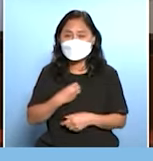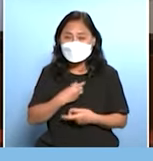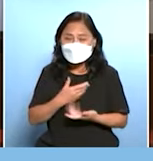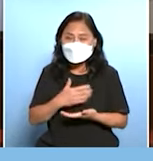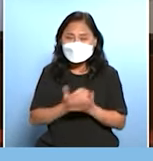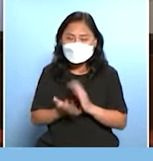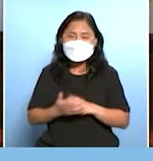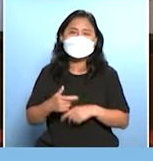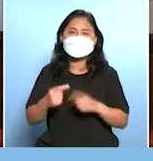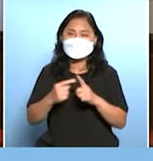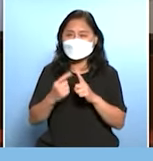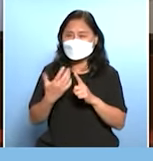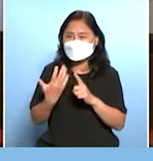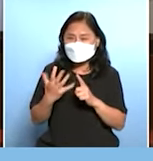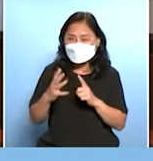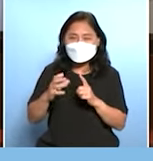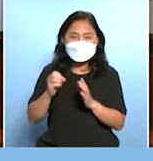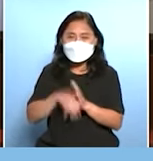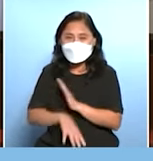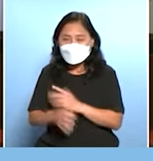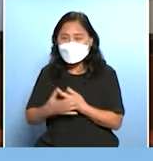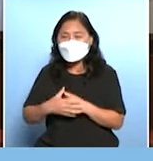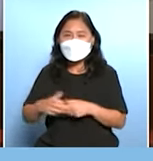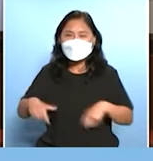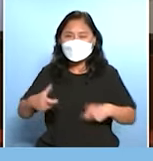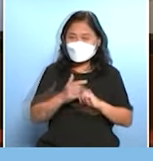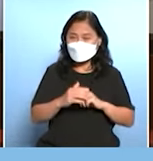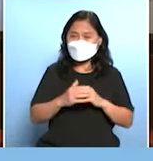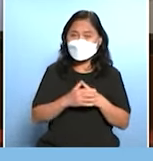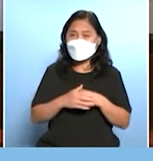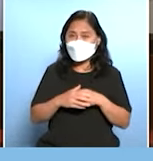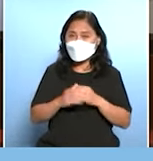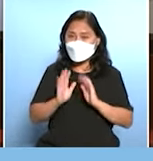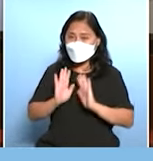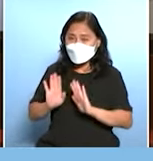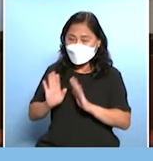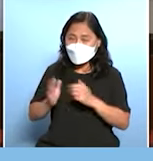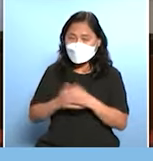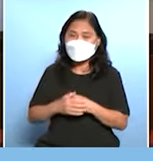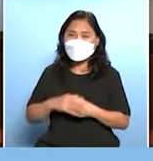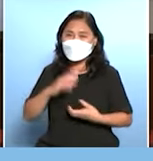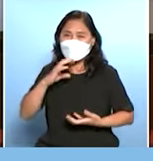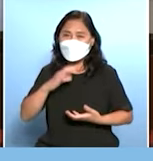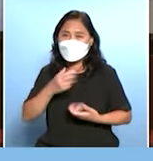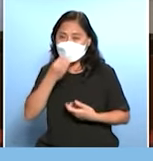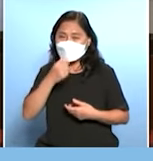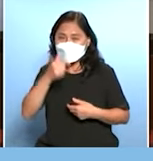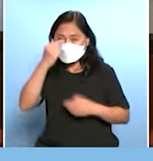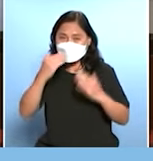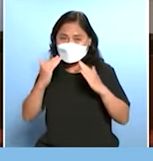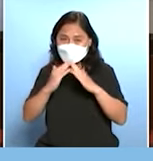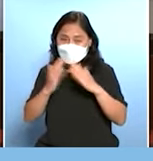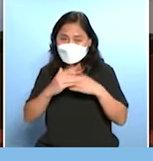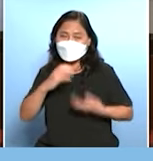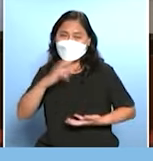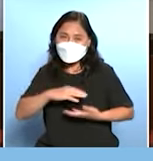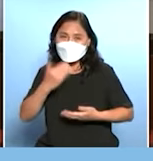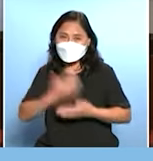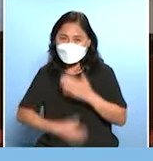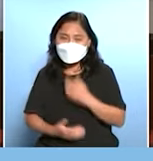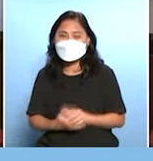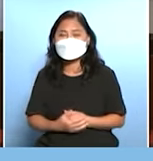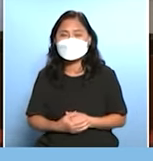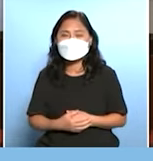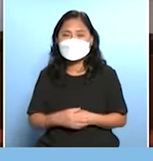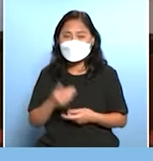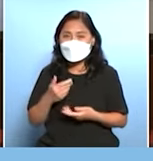等等的多個問題夾擊，可謂是困難重重。事實上，透過跨境醫療合作，我們有望將部分病人